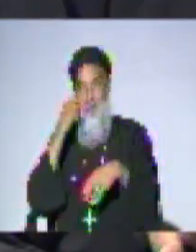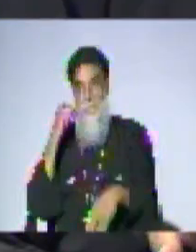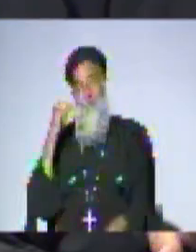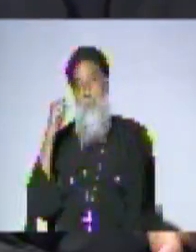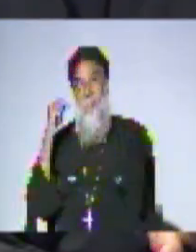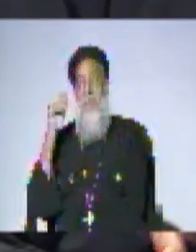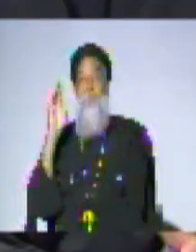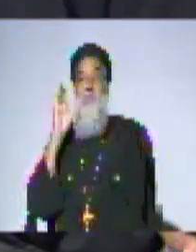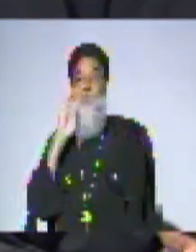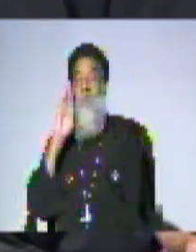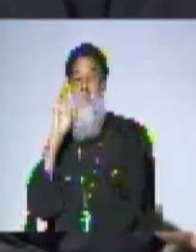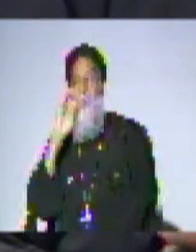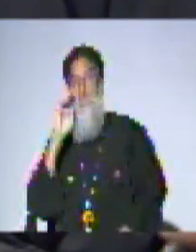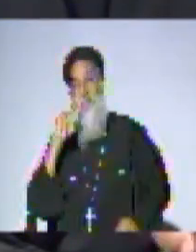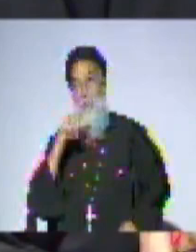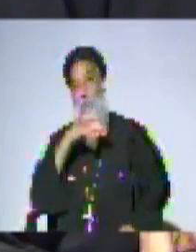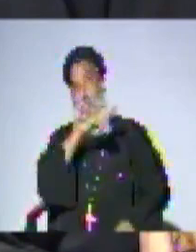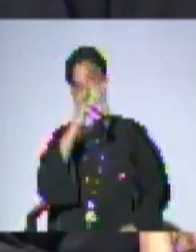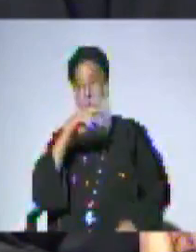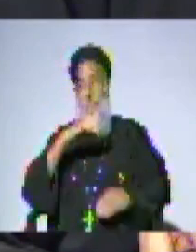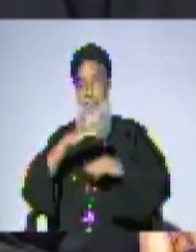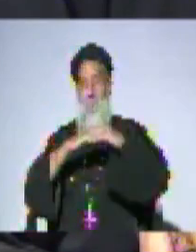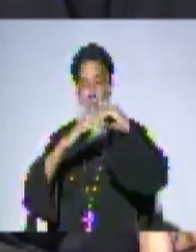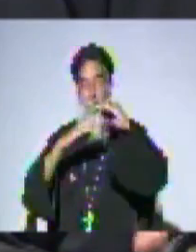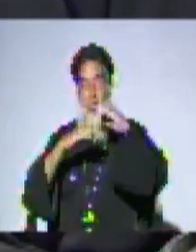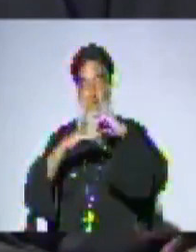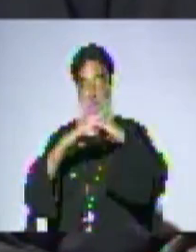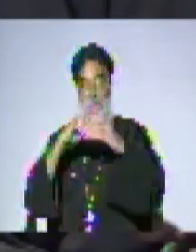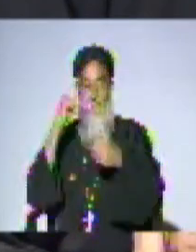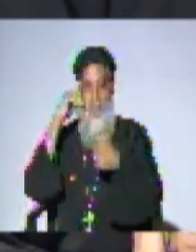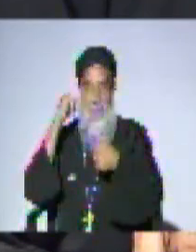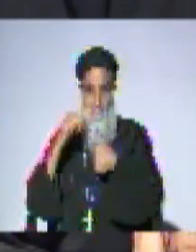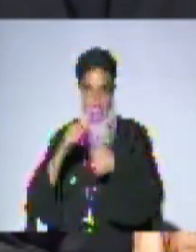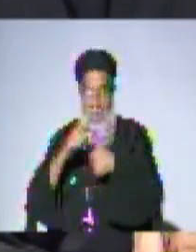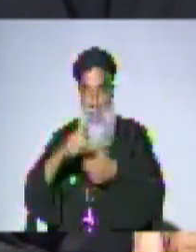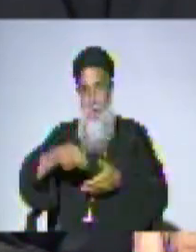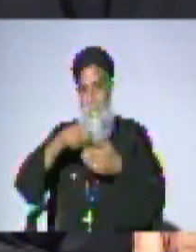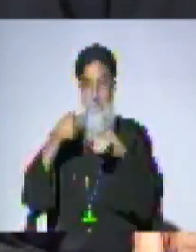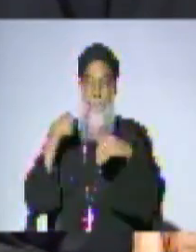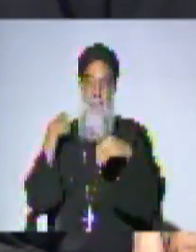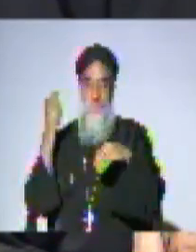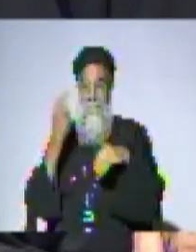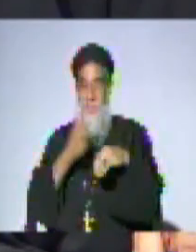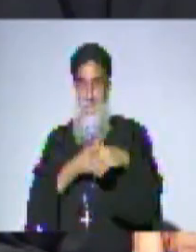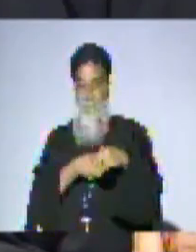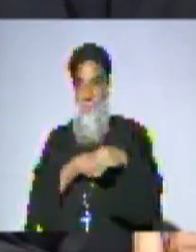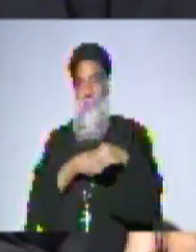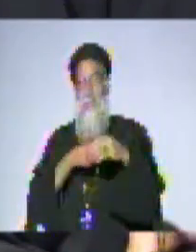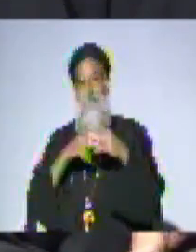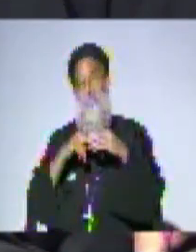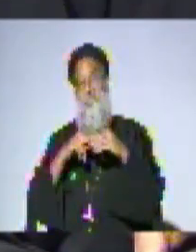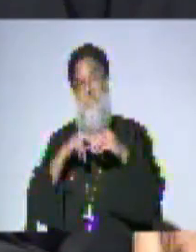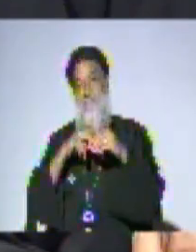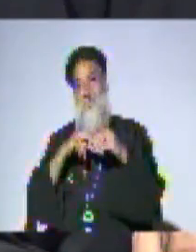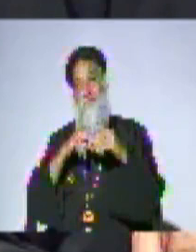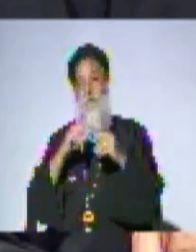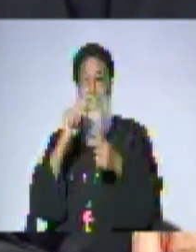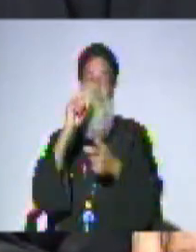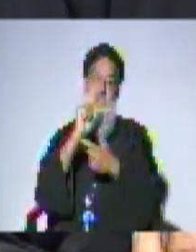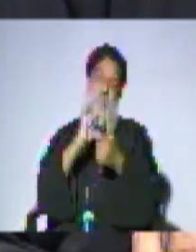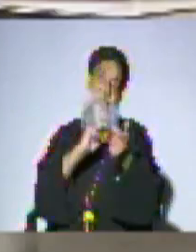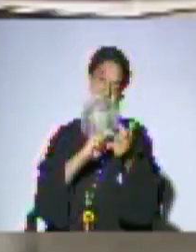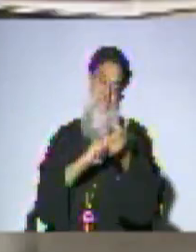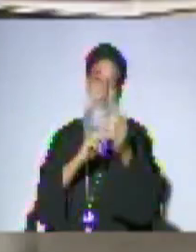توضح للسادة المشاهدين مين اللي أسس الفكرة نفسها بتاعت القداس أو السر الإفخارستية. والسيد المسيح طبعا